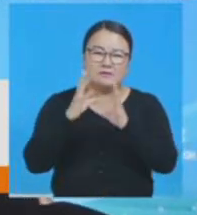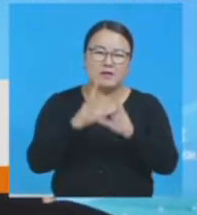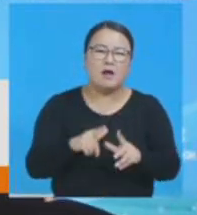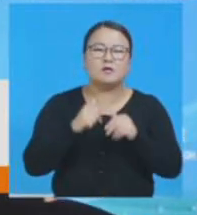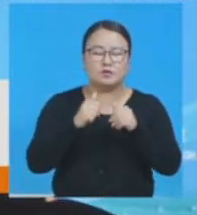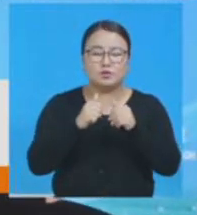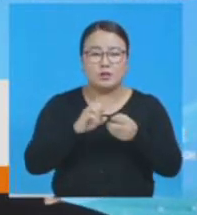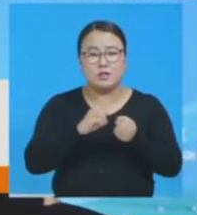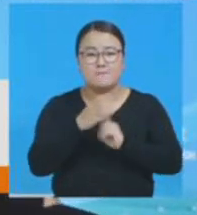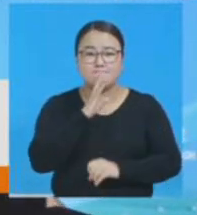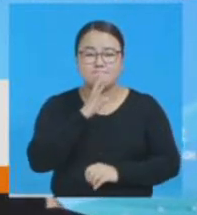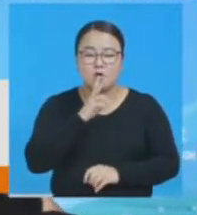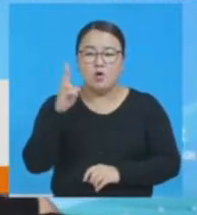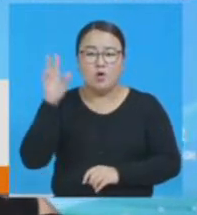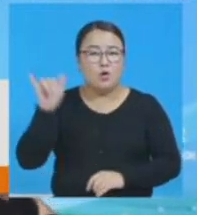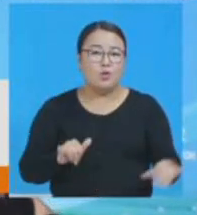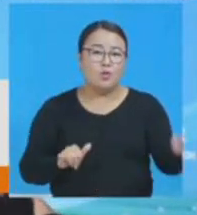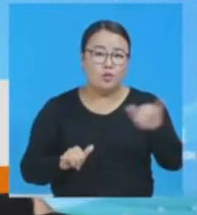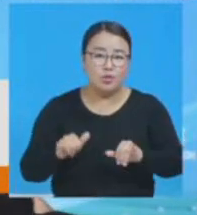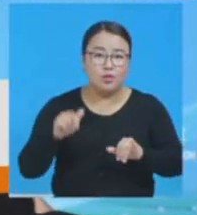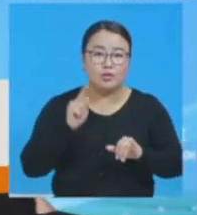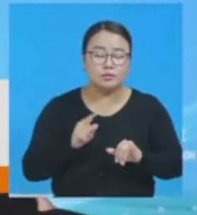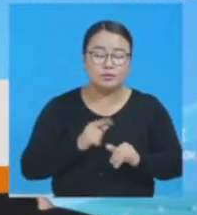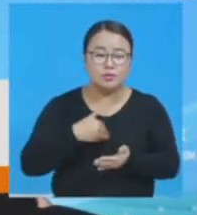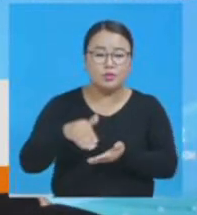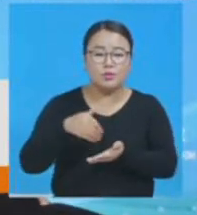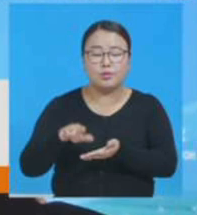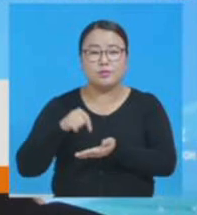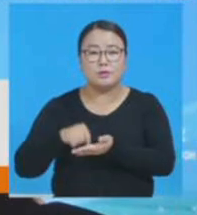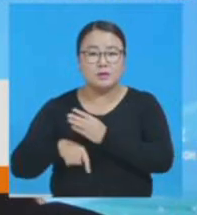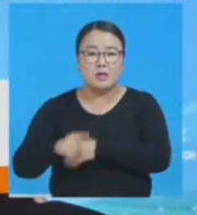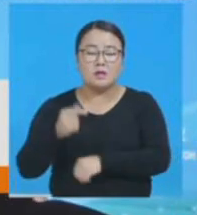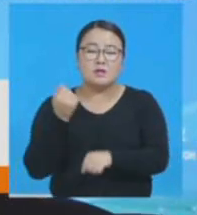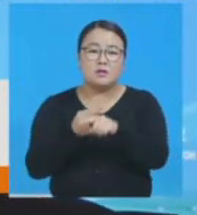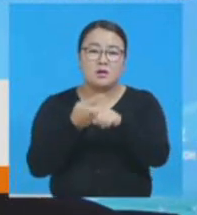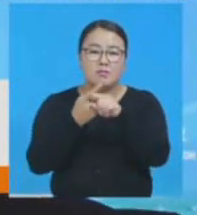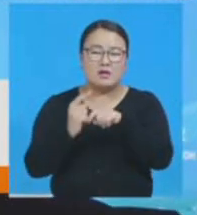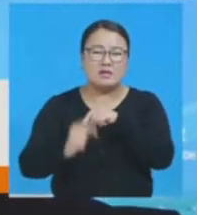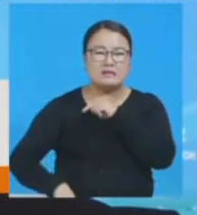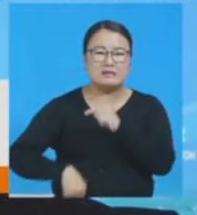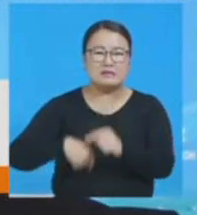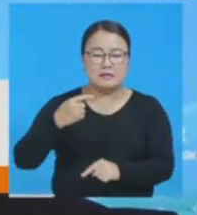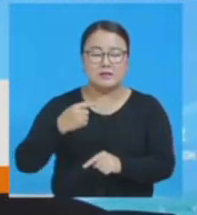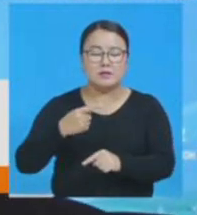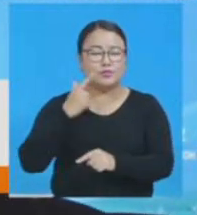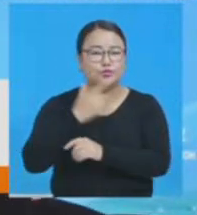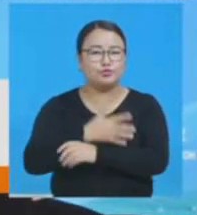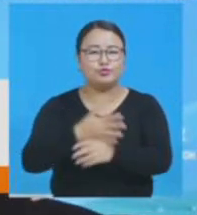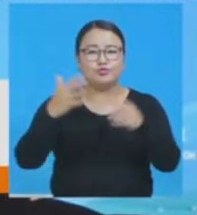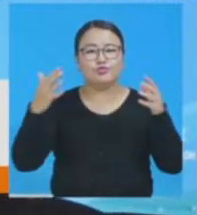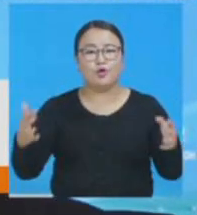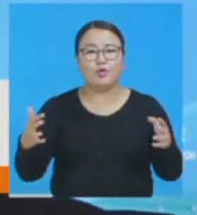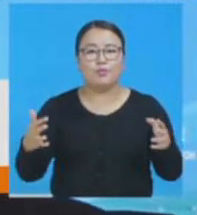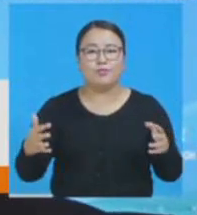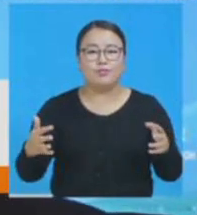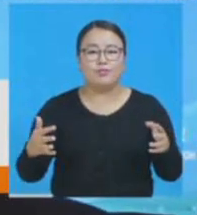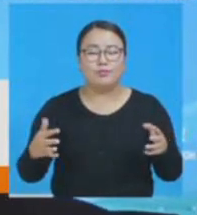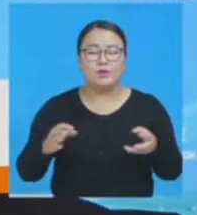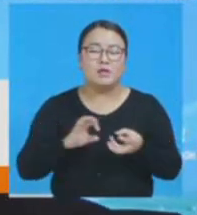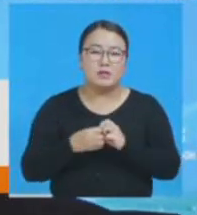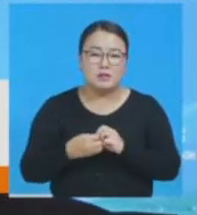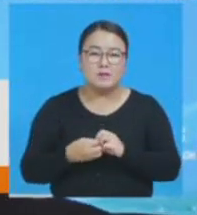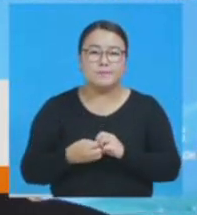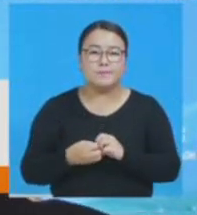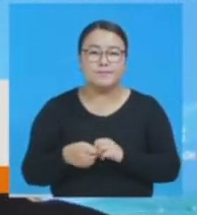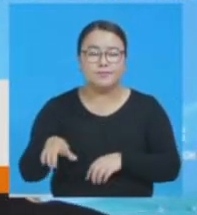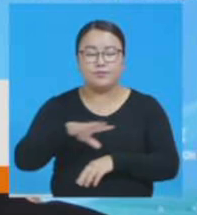энүүгээр дамжуулаад хоёр орны одоо худалдааг хөгжүүлэх тийм худалдааг одоо улам илүү өргөн эдгэр болгох